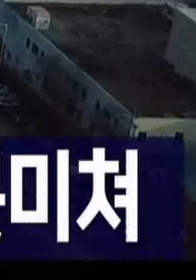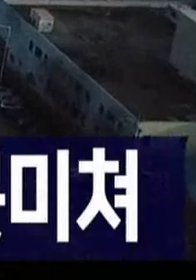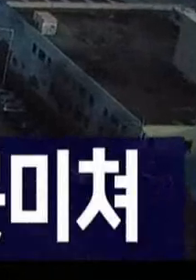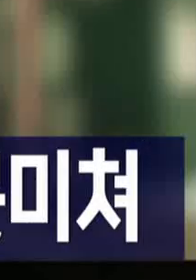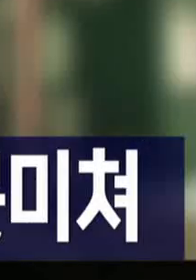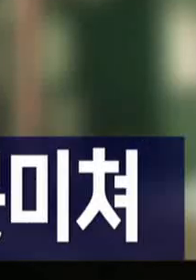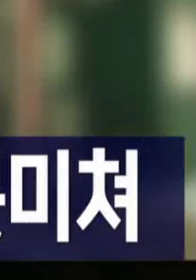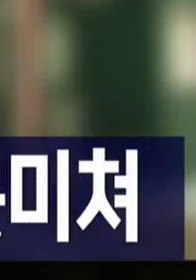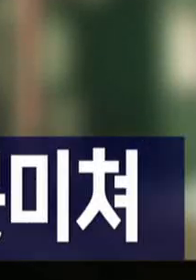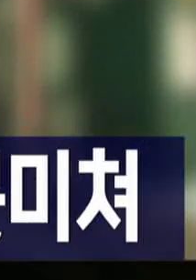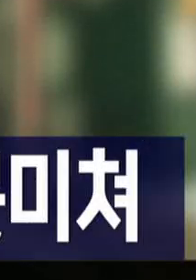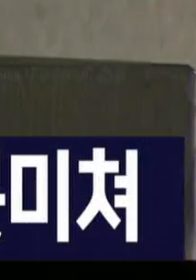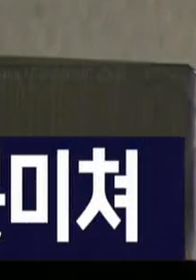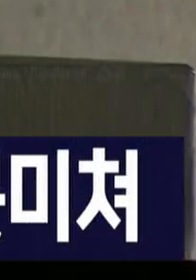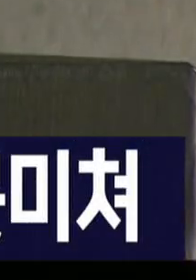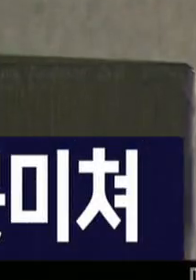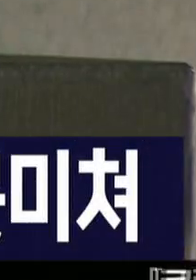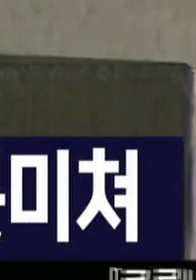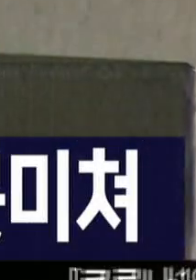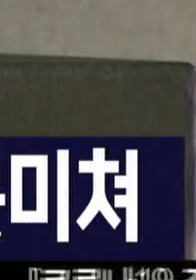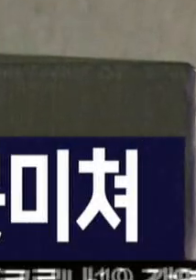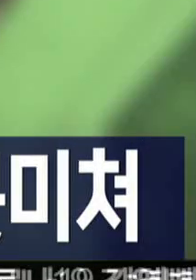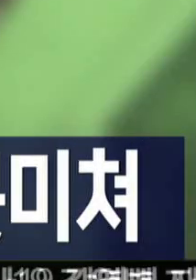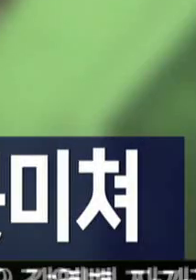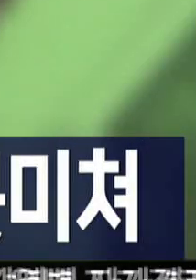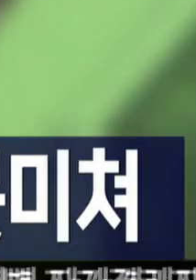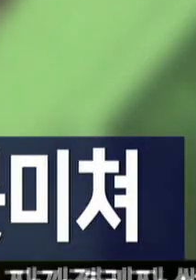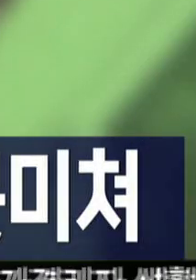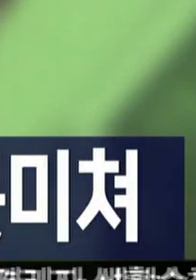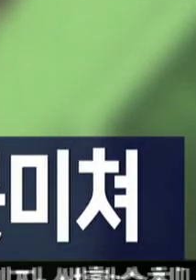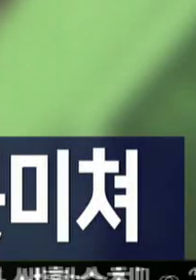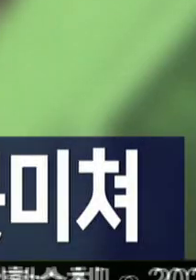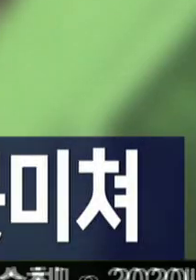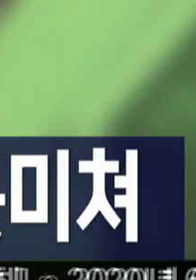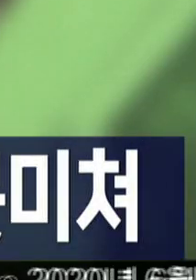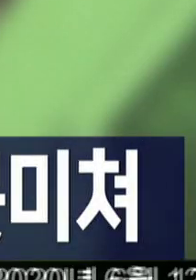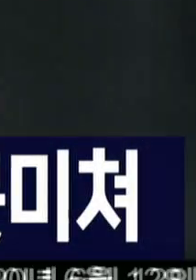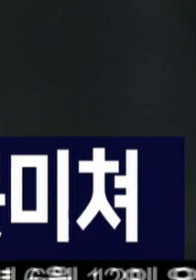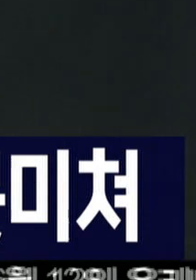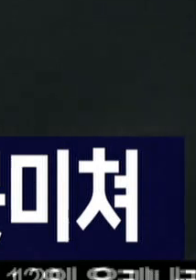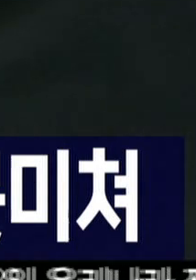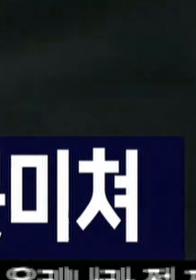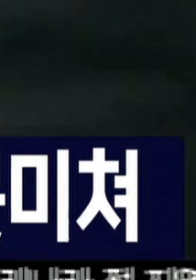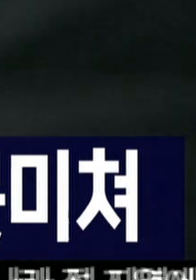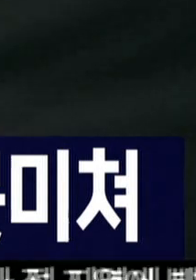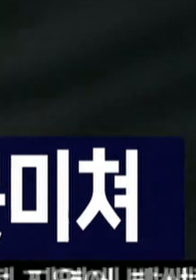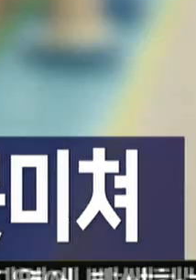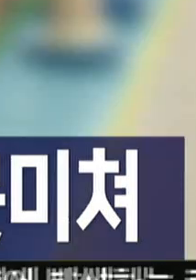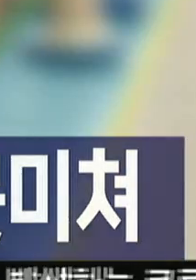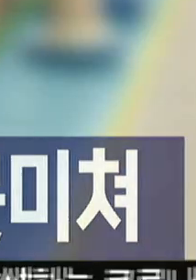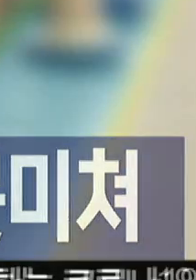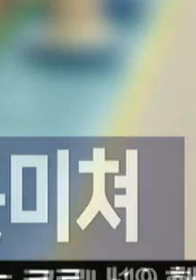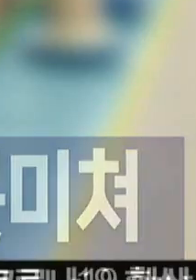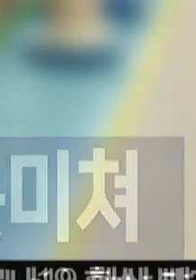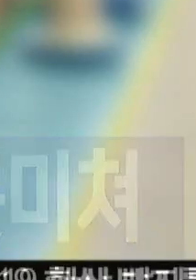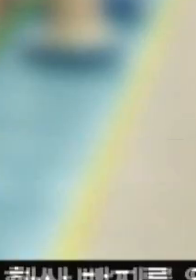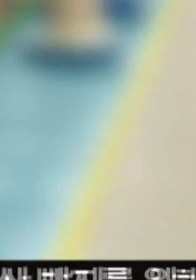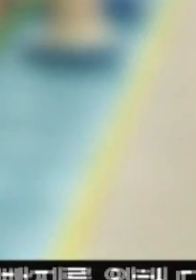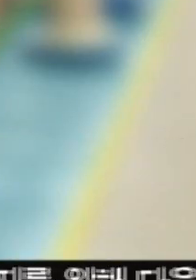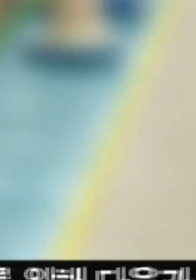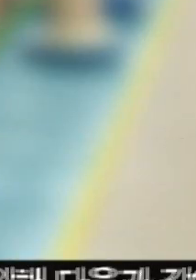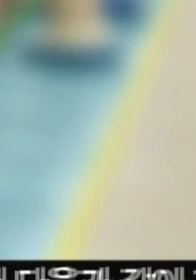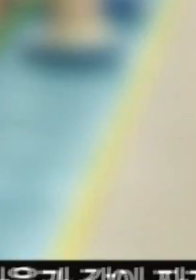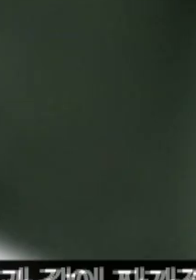전남과 광주의 낙후도가 갈수록 심해지고 있습니다. 지난 10년간 제조업체 증가율이 전국 평균을 크게 밑돌고 있습니다.